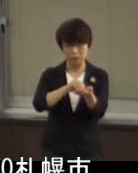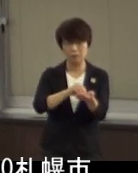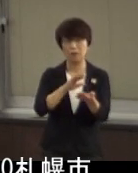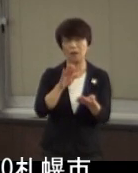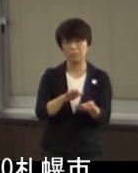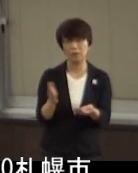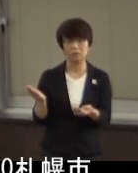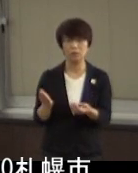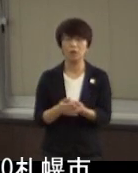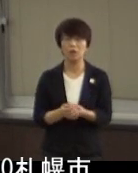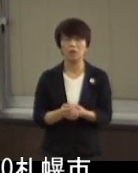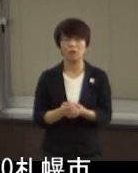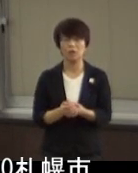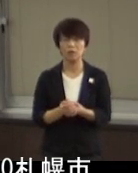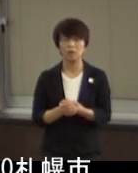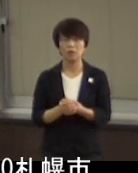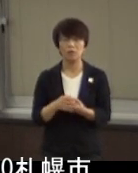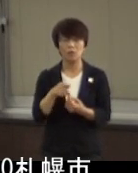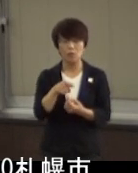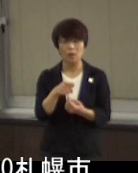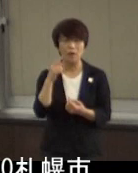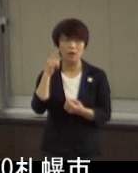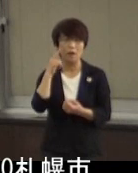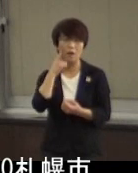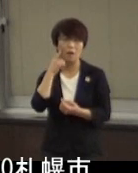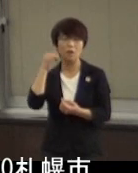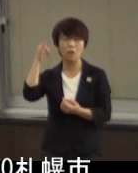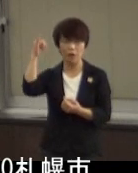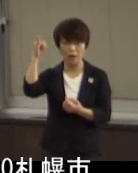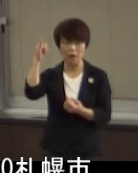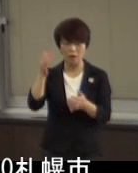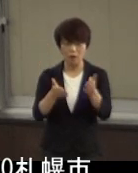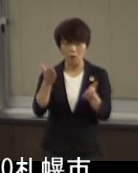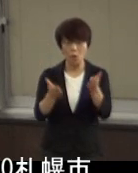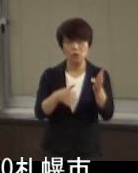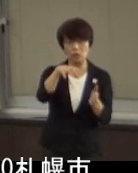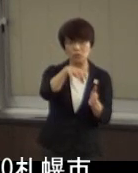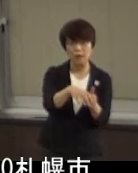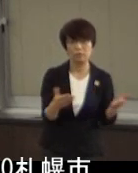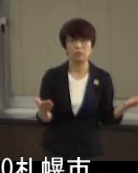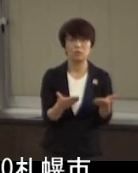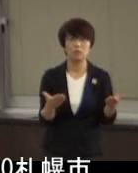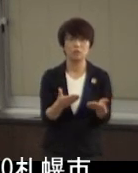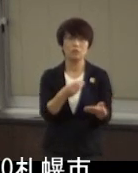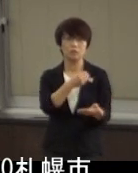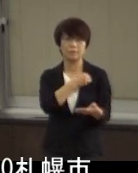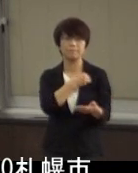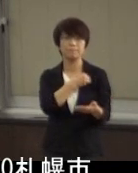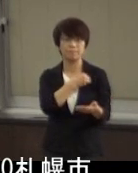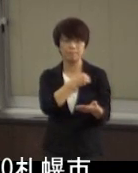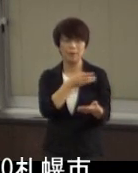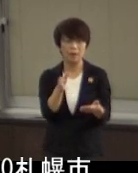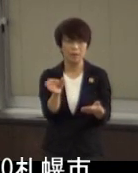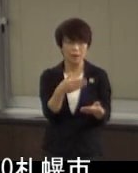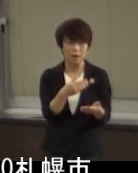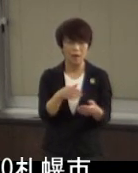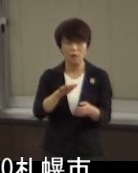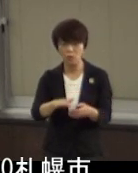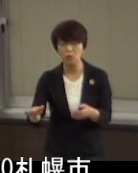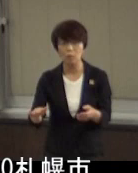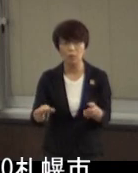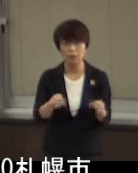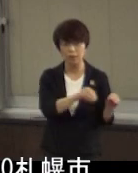これは保護者の方あるいは保育園の職員 の方からですね、感